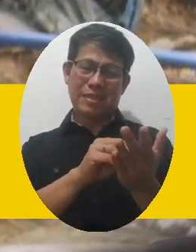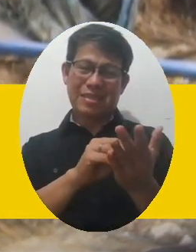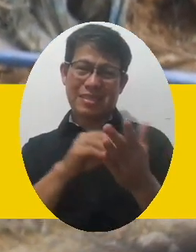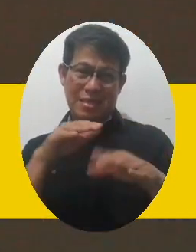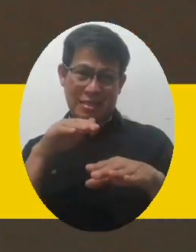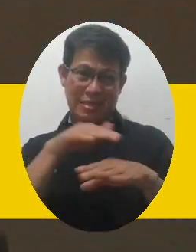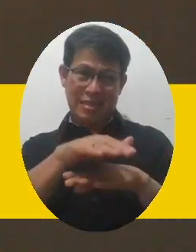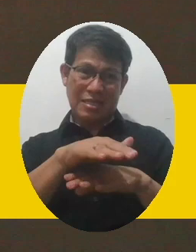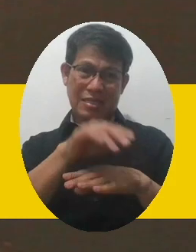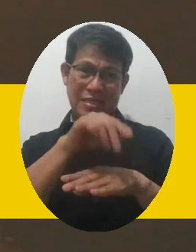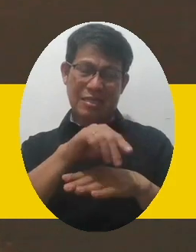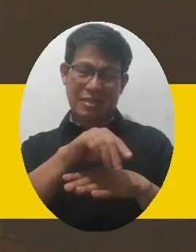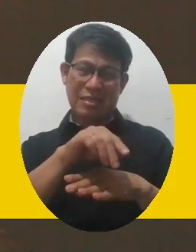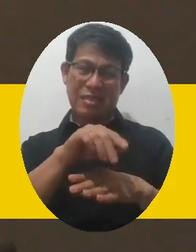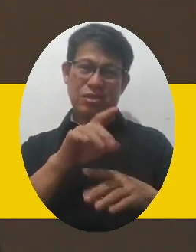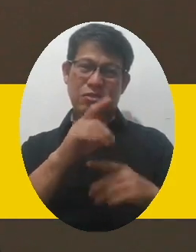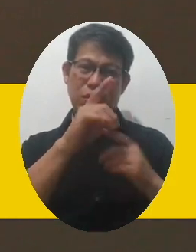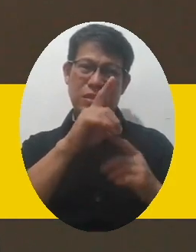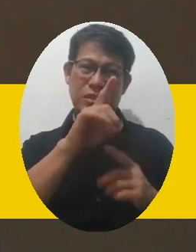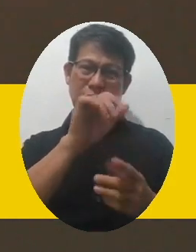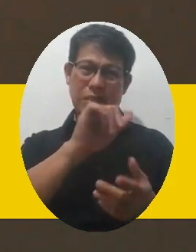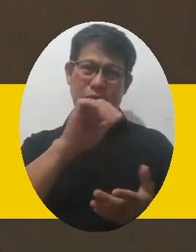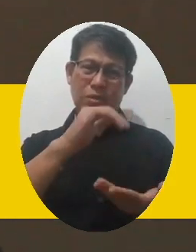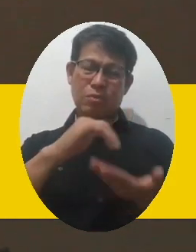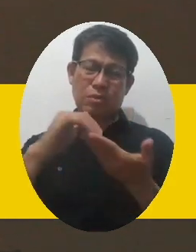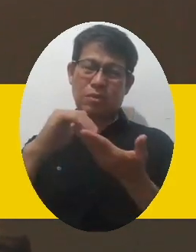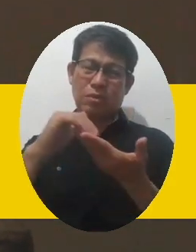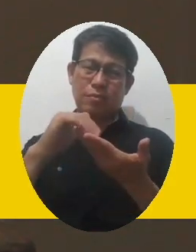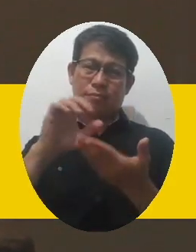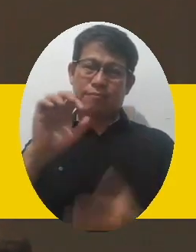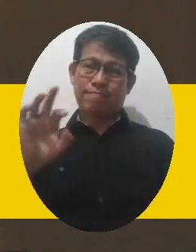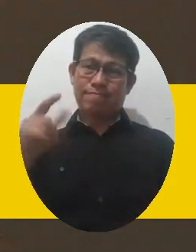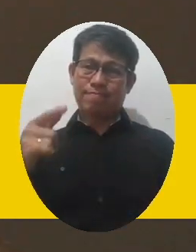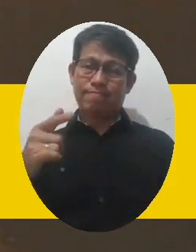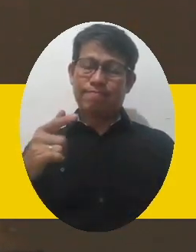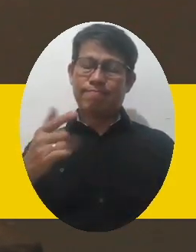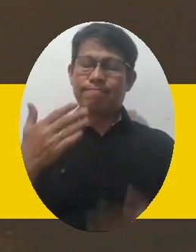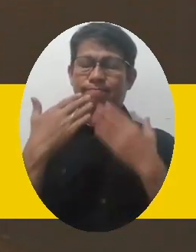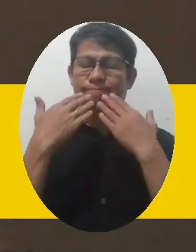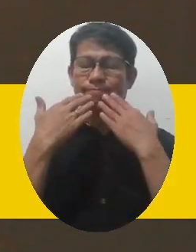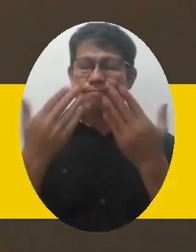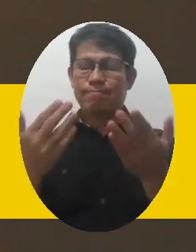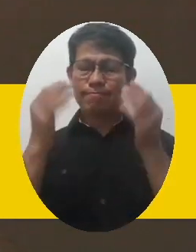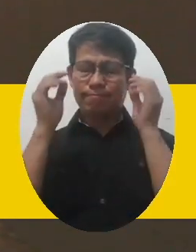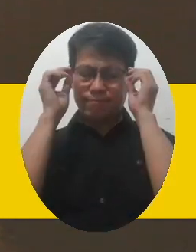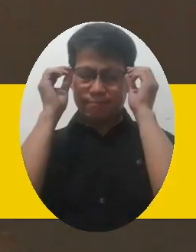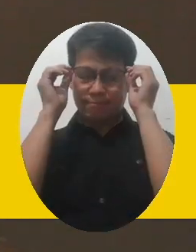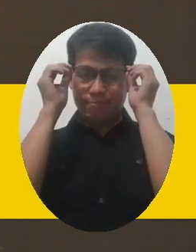ang halaga, ipadala sa donate@kapwako.org. Maraming salamat po.